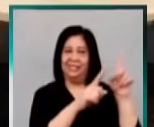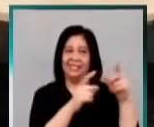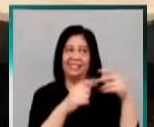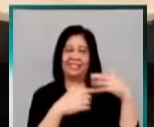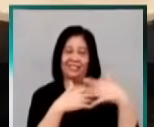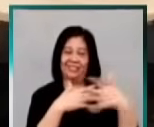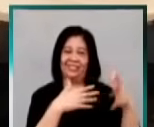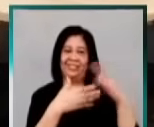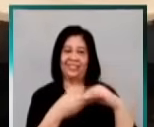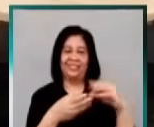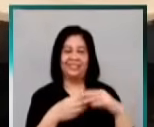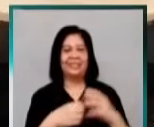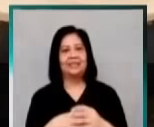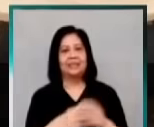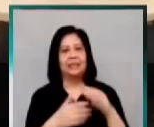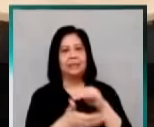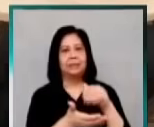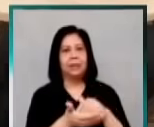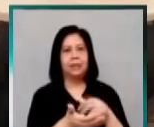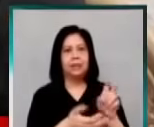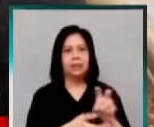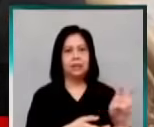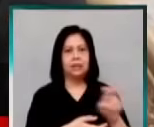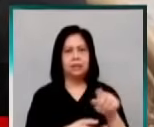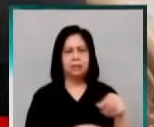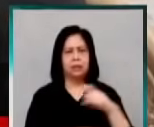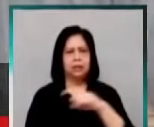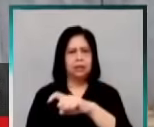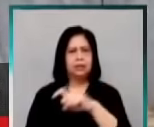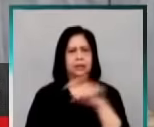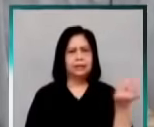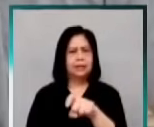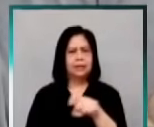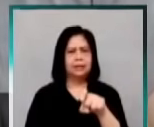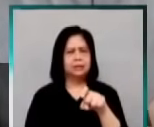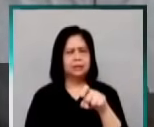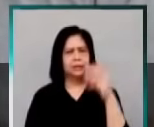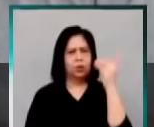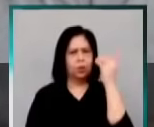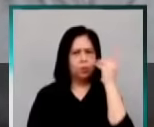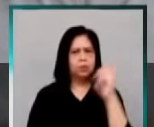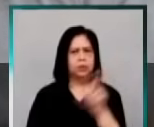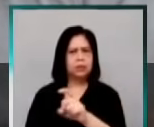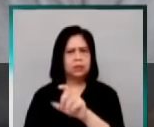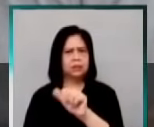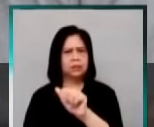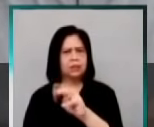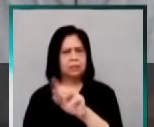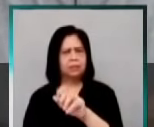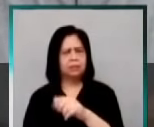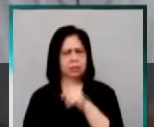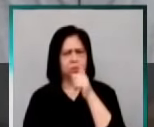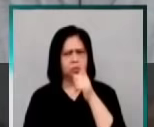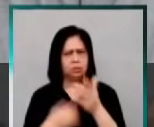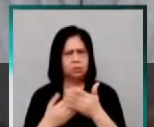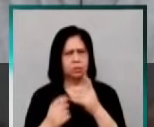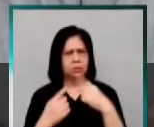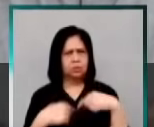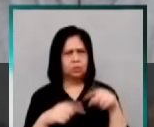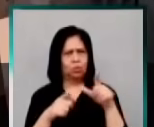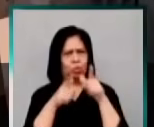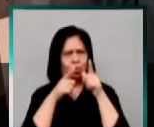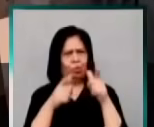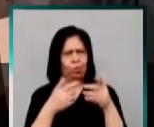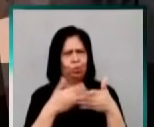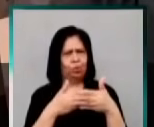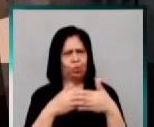ng trip namin, si Papa Doms nag-text kay Khalil. Oo, oh, biglang, uy, papunta ako dyan. Parang pupunta lang ng ano. Parang pupunta lang siyang ano, QC.